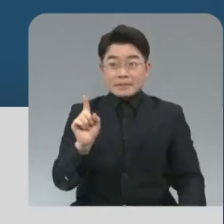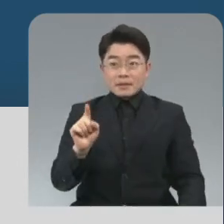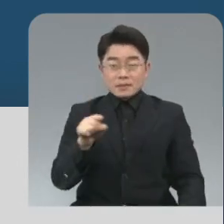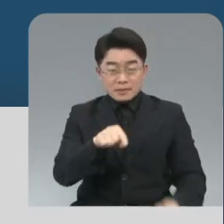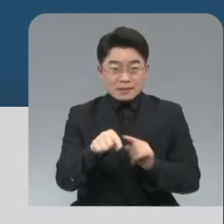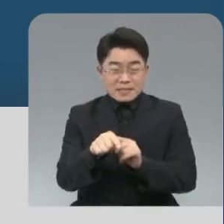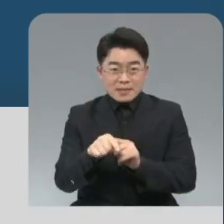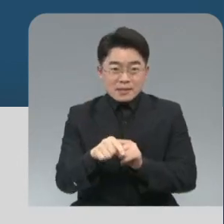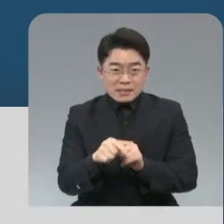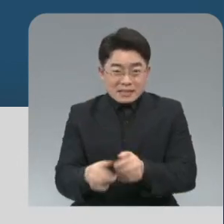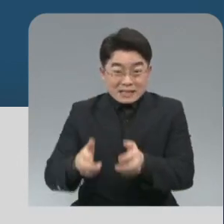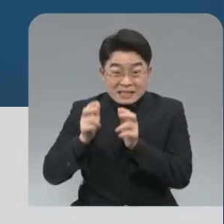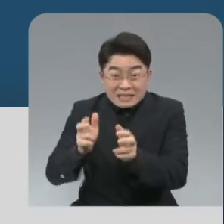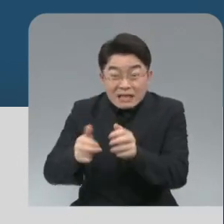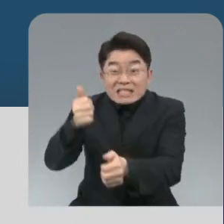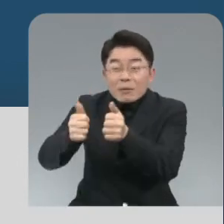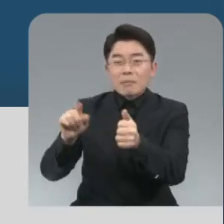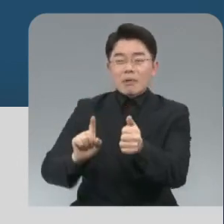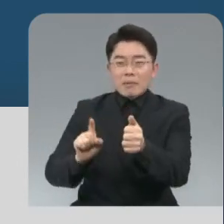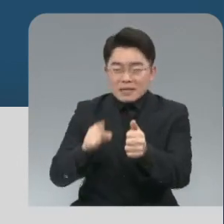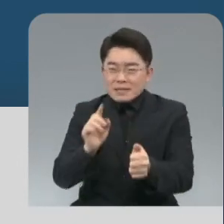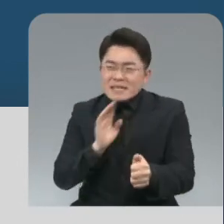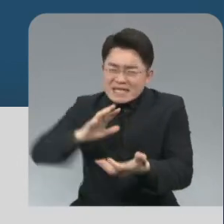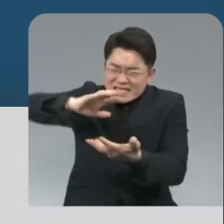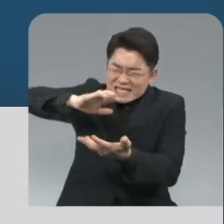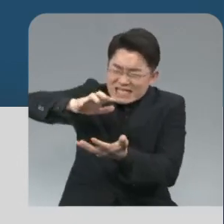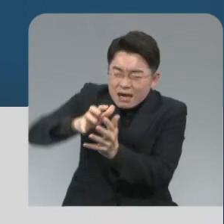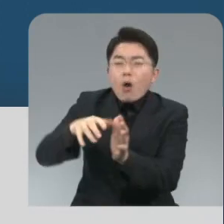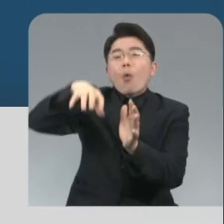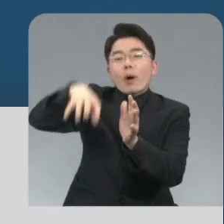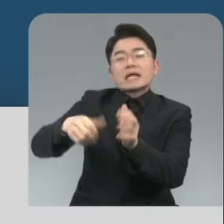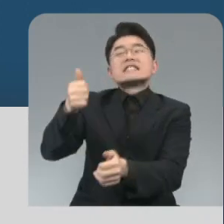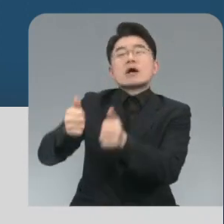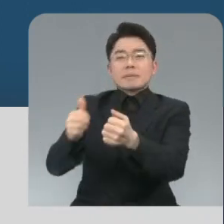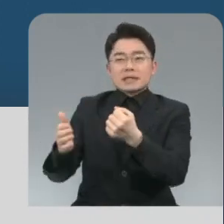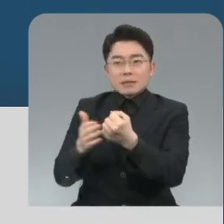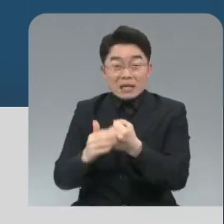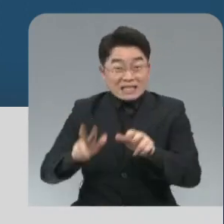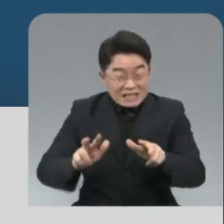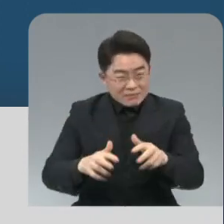운전 조건보다 훨씬 가혹한 환경에서 실험한 결과라며 당장